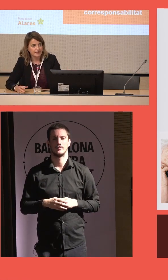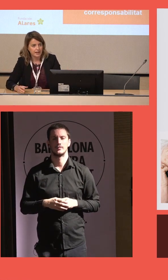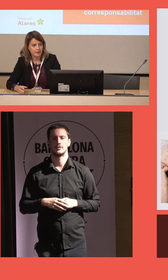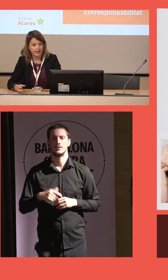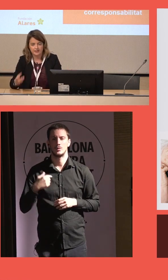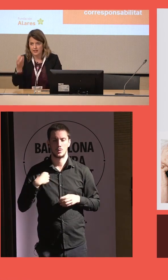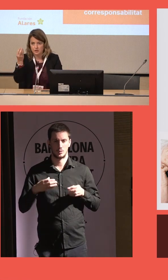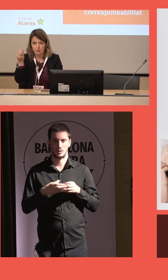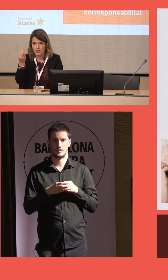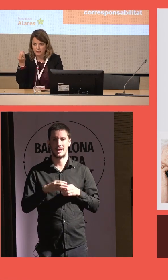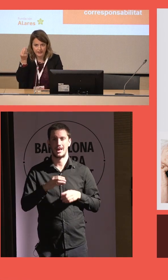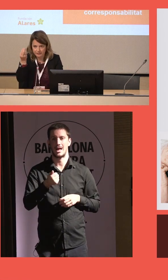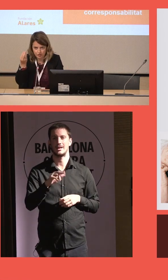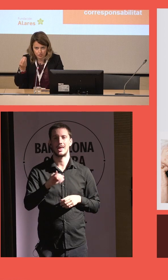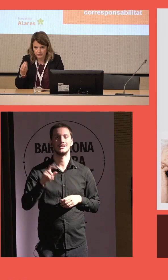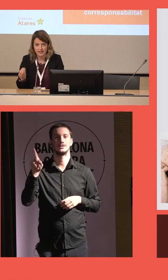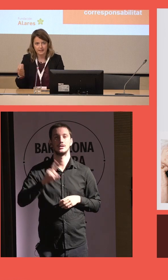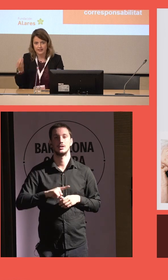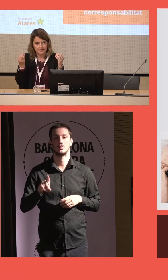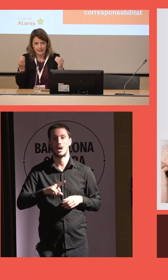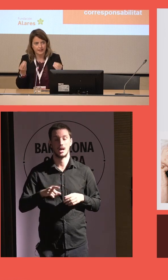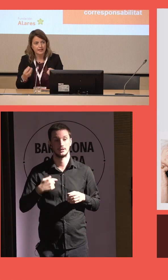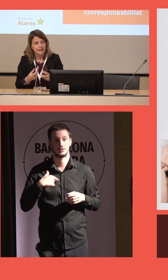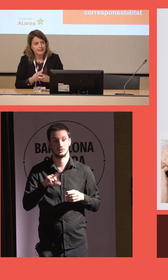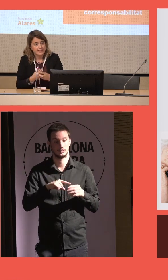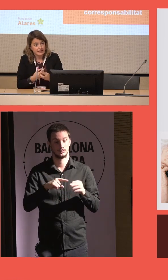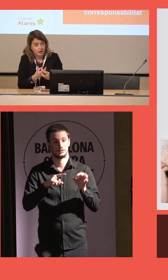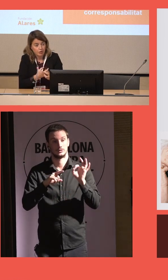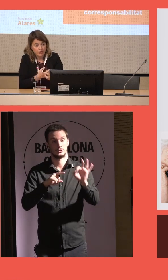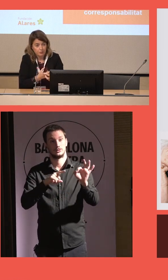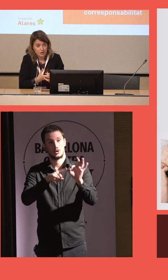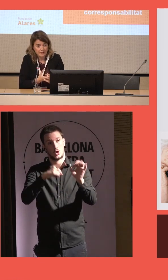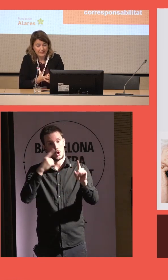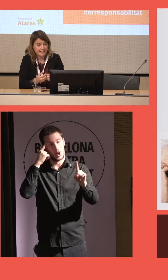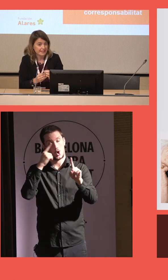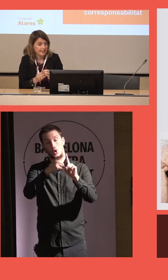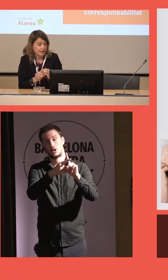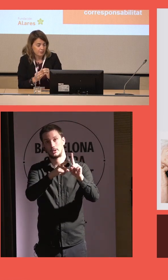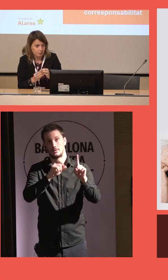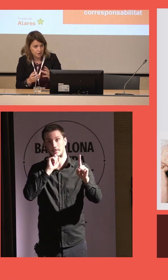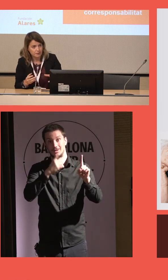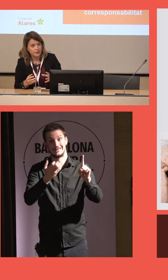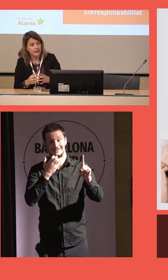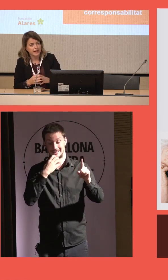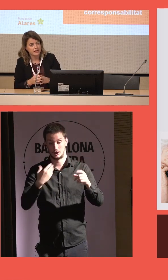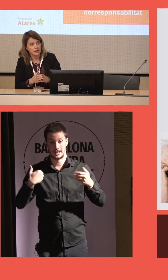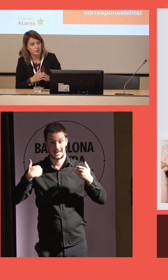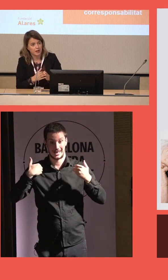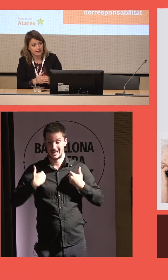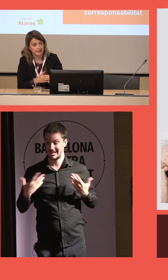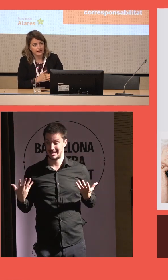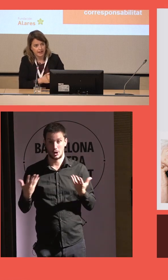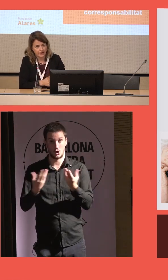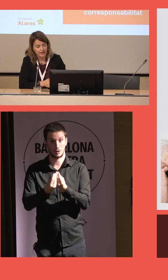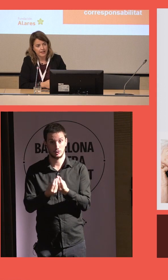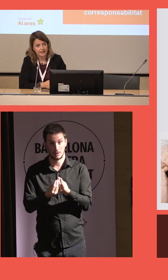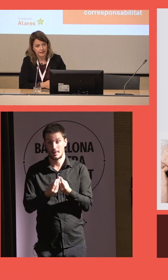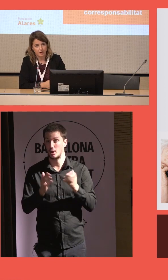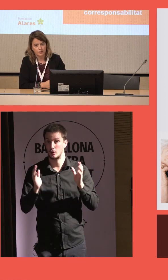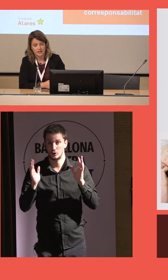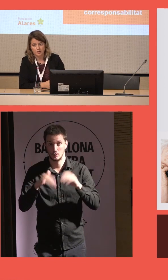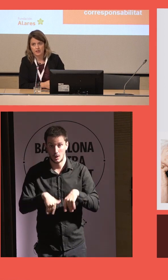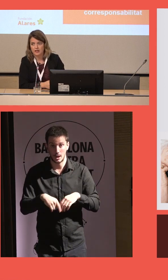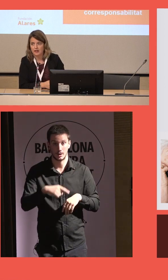pensem que aquesta és com la piedra filosofal sense corresponsabilitat és impossible que hi hagi una igualtat real